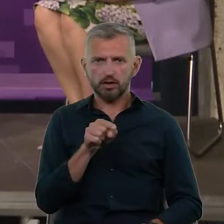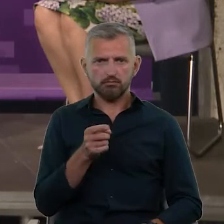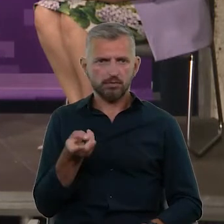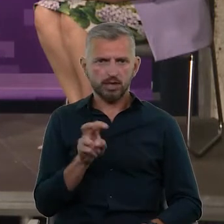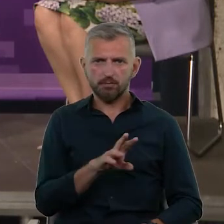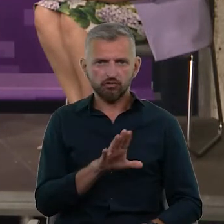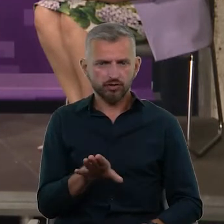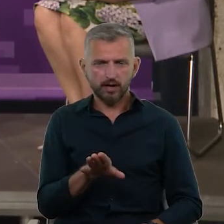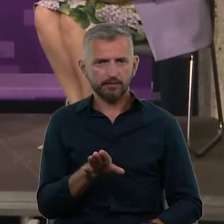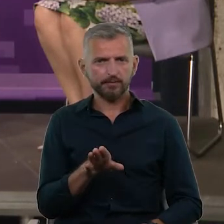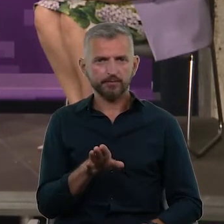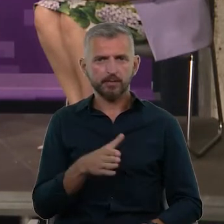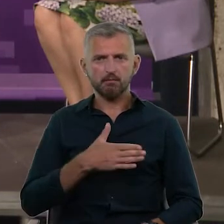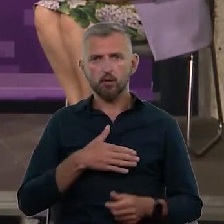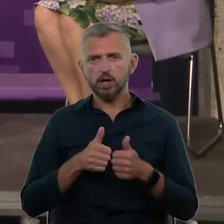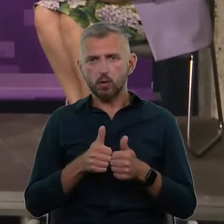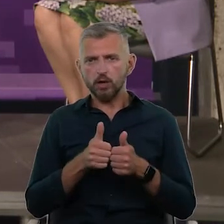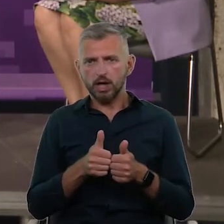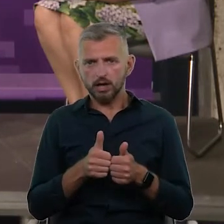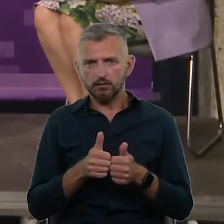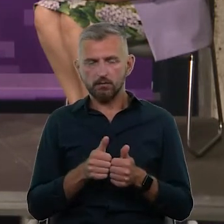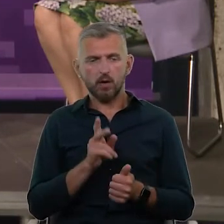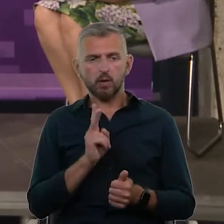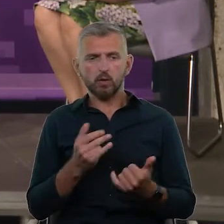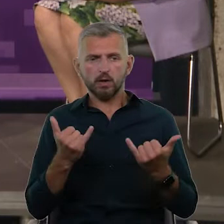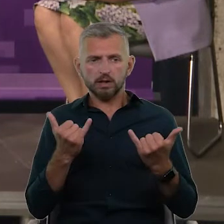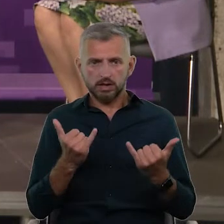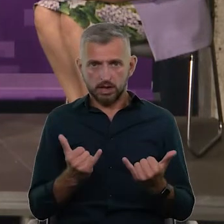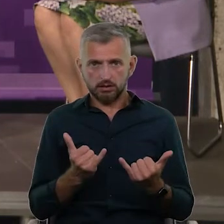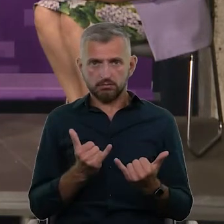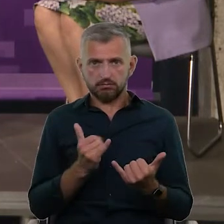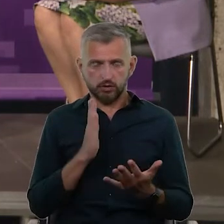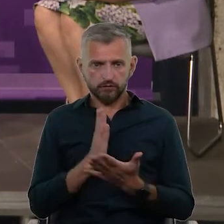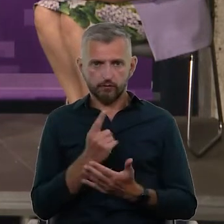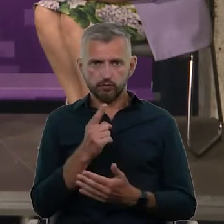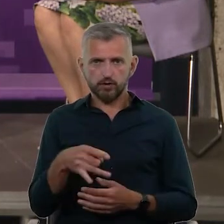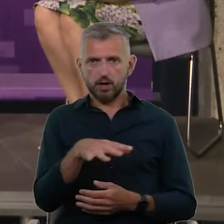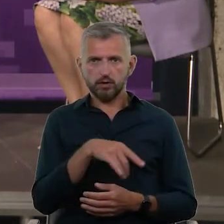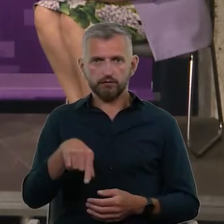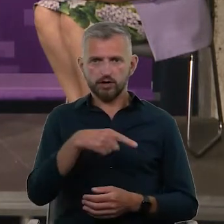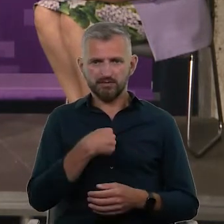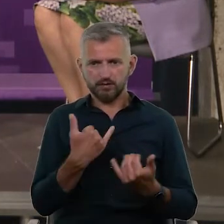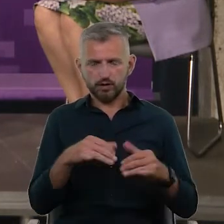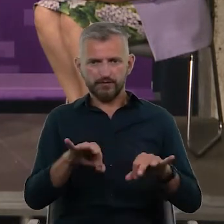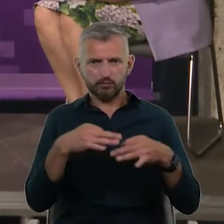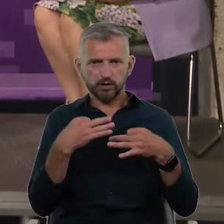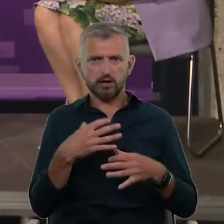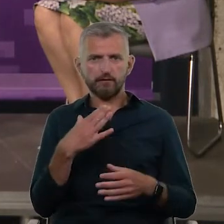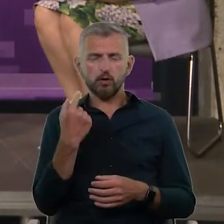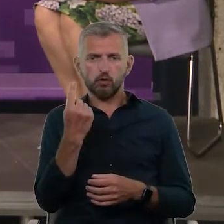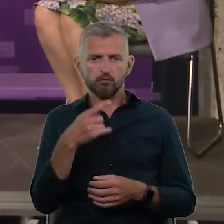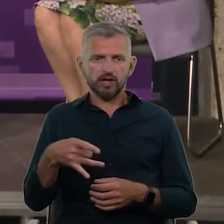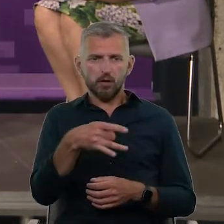прийшла. Мої колеги, які зараз безпосередньо в одному з районів, вони мене сьогодні відпустили, вони в одному з районів,